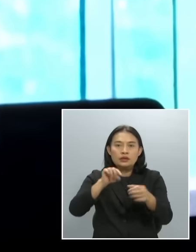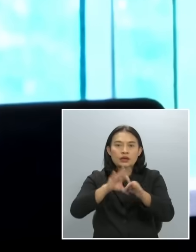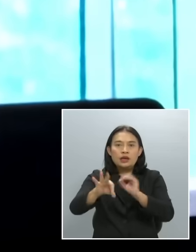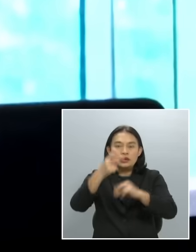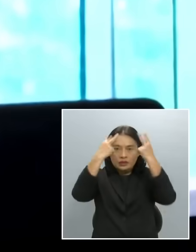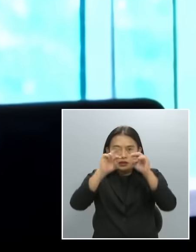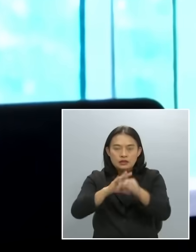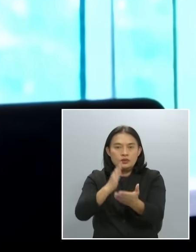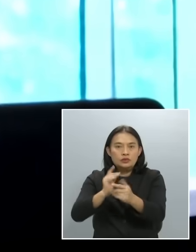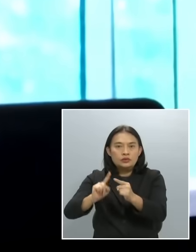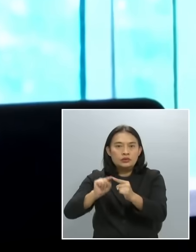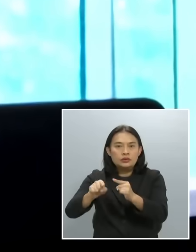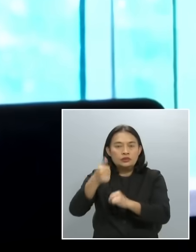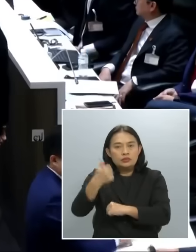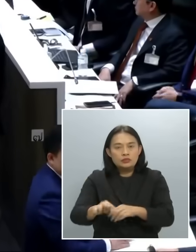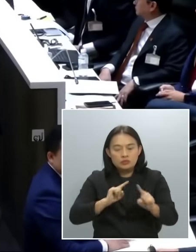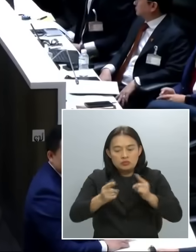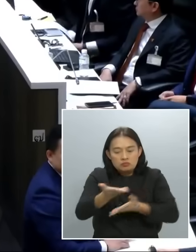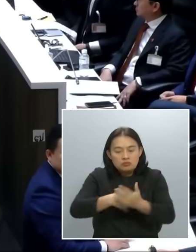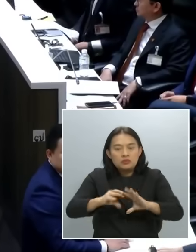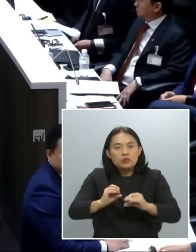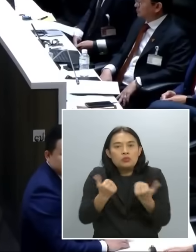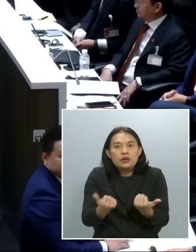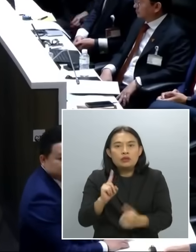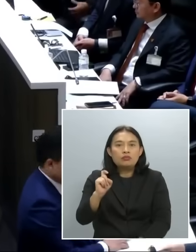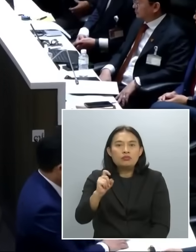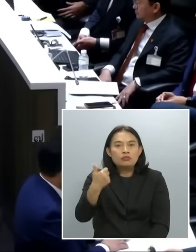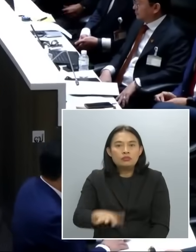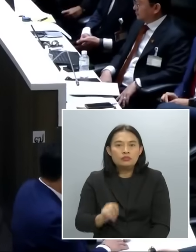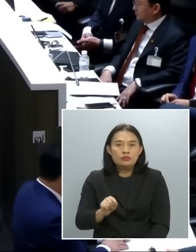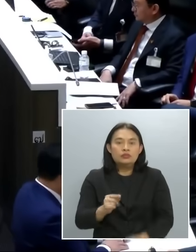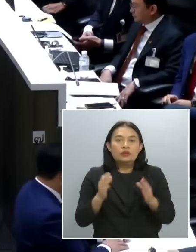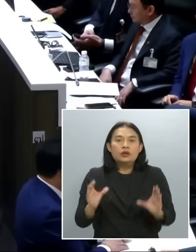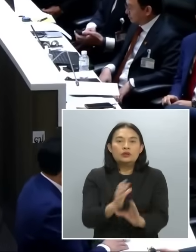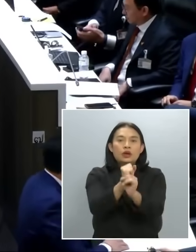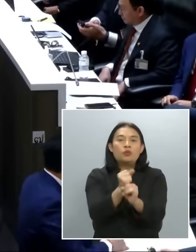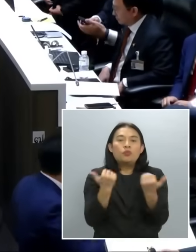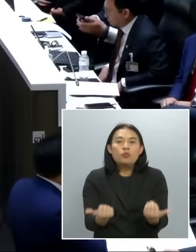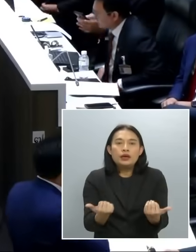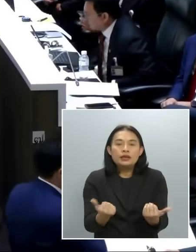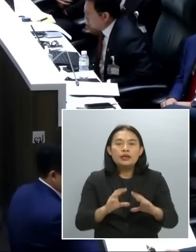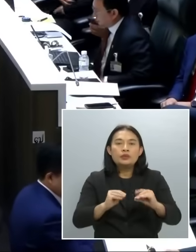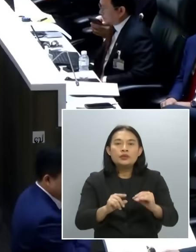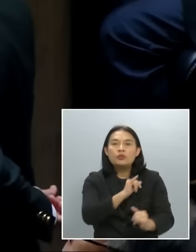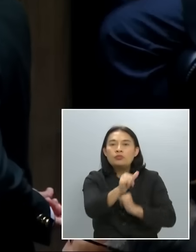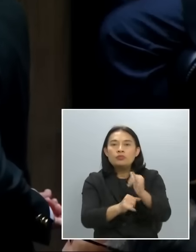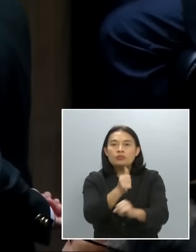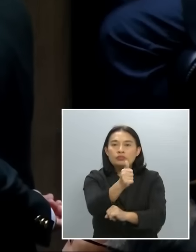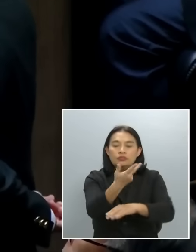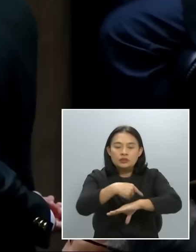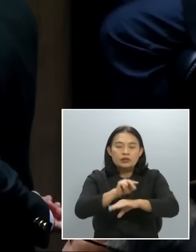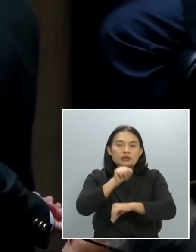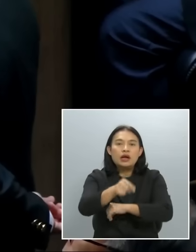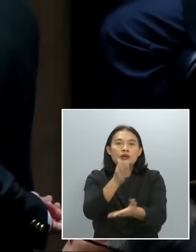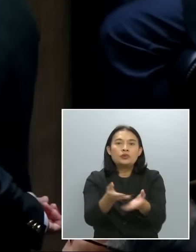ไม่สามารถเข้าสู่การพิจารณาในวันนี้ได้นะคะสรุปคือวันนี้เนี่ยสภาไม่ล่มแต่ว่าประธานสั่งปิด